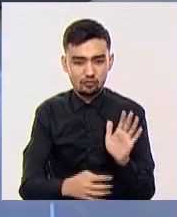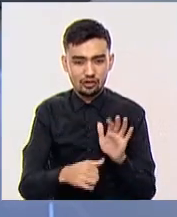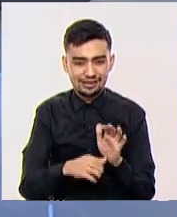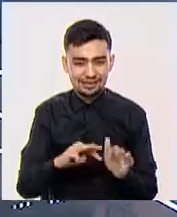тенге